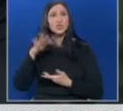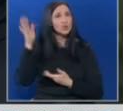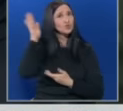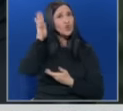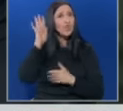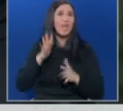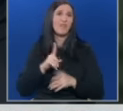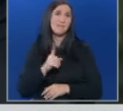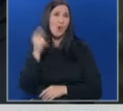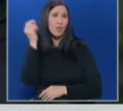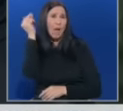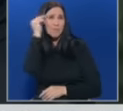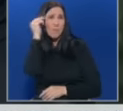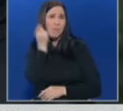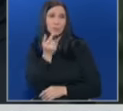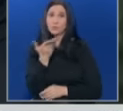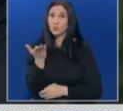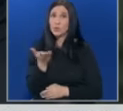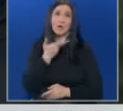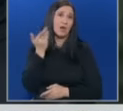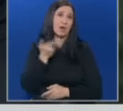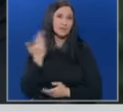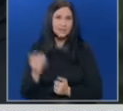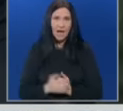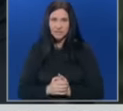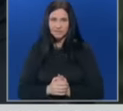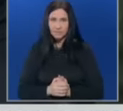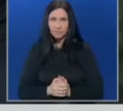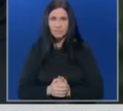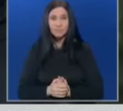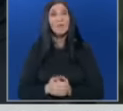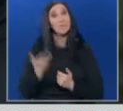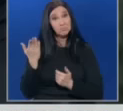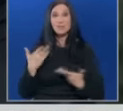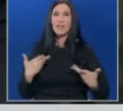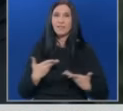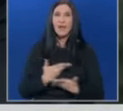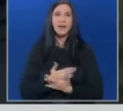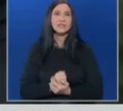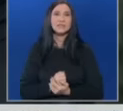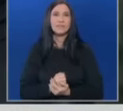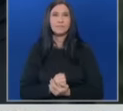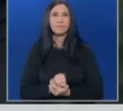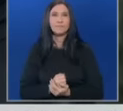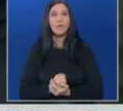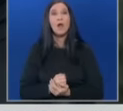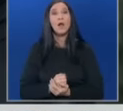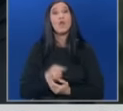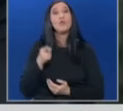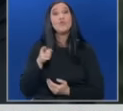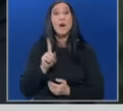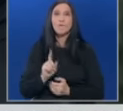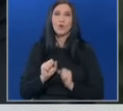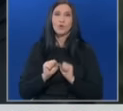Едва ли мога да помна подробности от него, да ви разказвам. Те са интересни. Това мога да